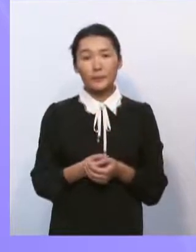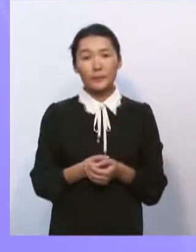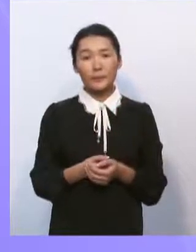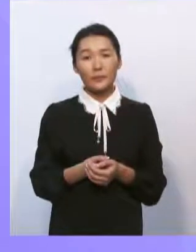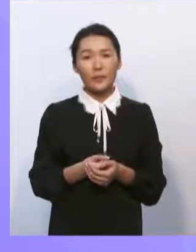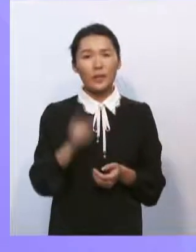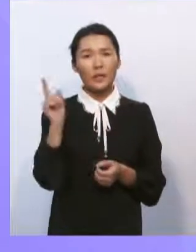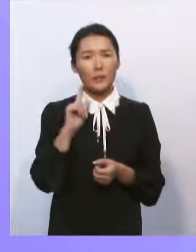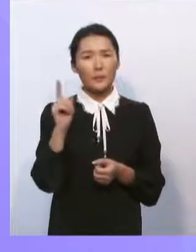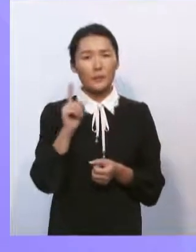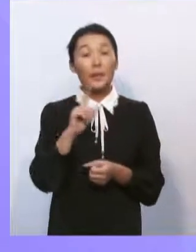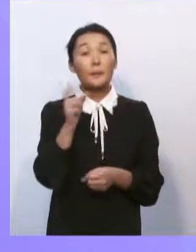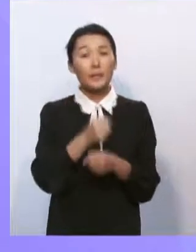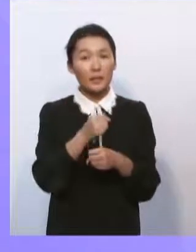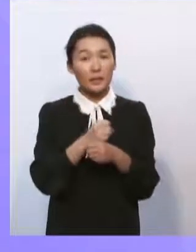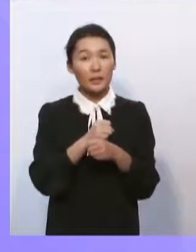Эмне эмне кылат?